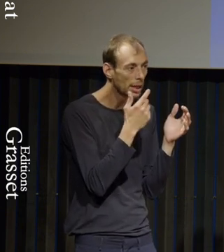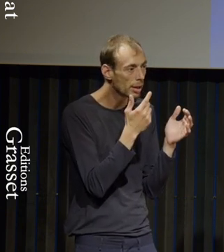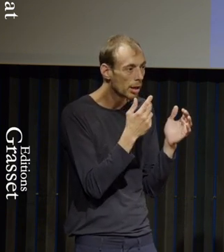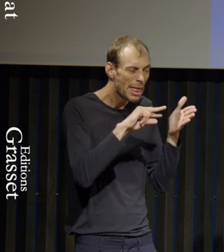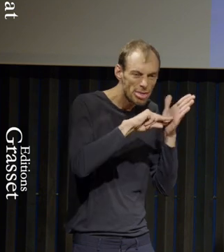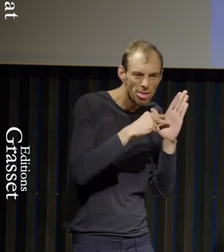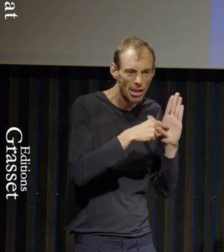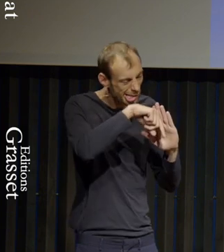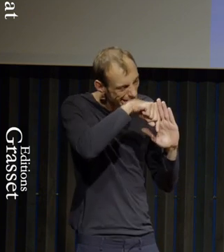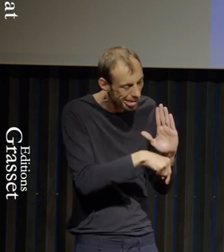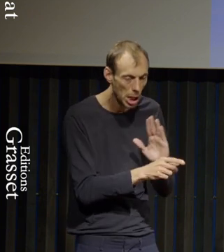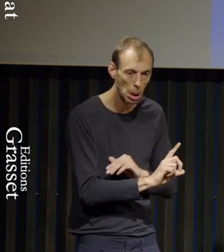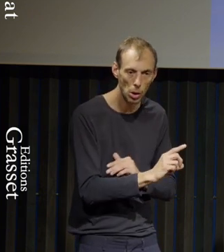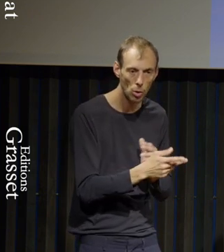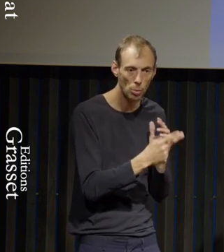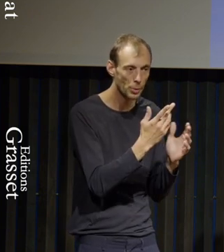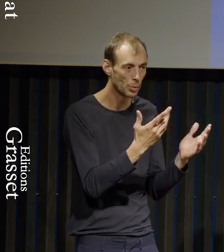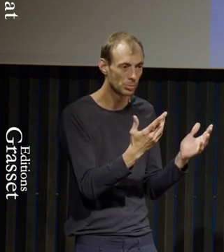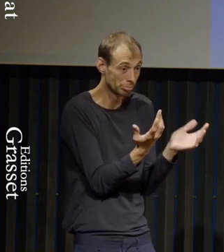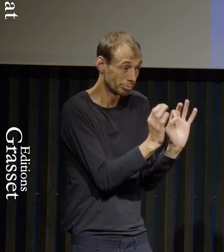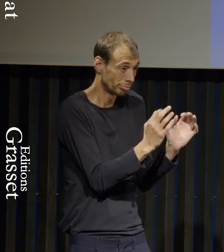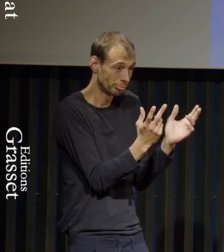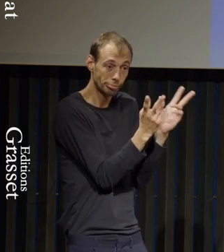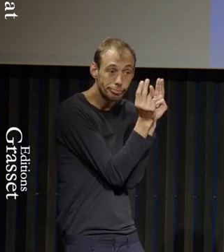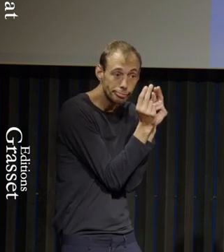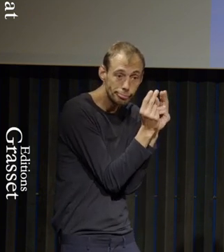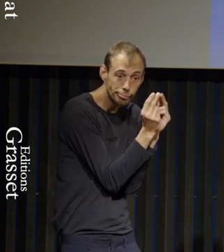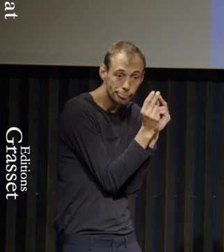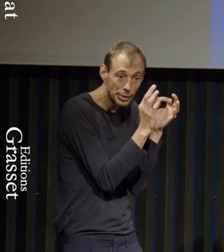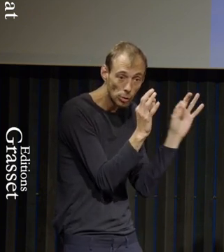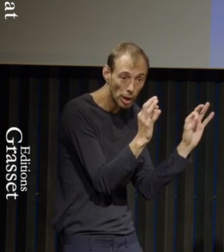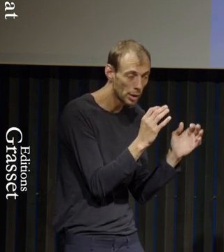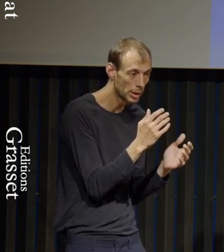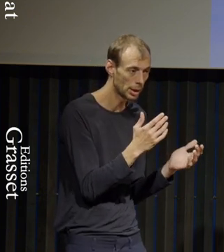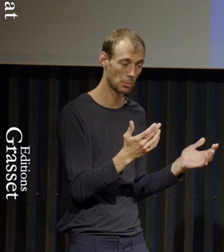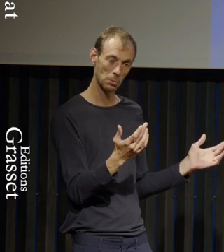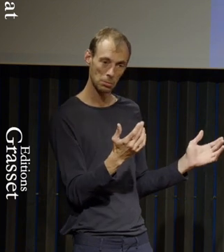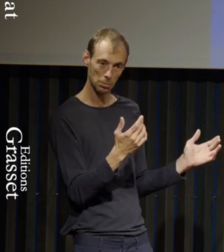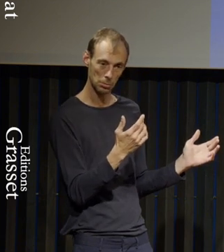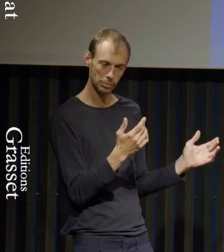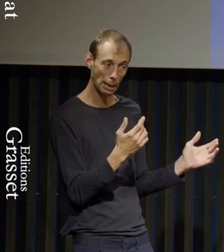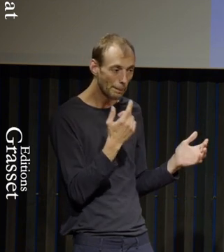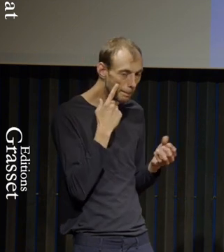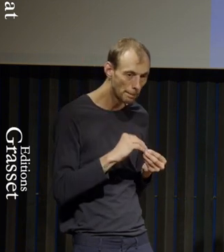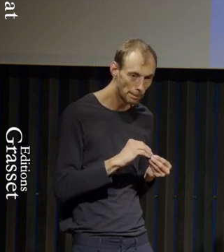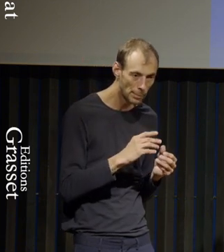que sous forme de récit. Qu'est-ce que ça a changé dans votre travail d'être littéraire?